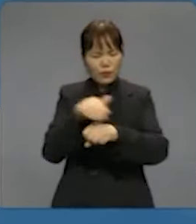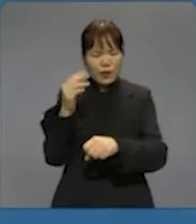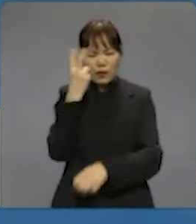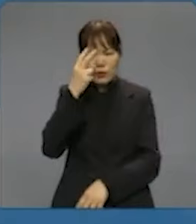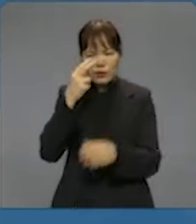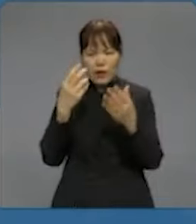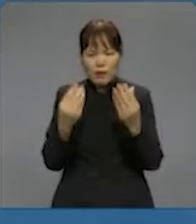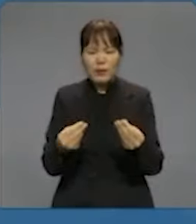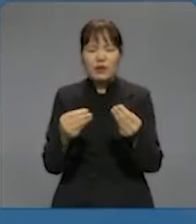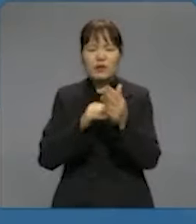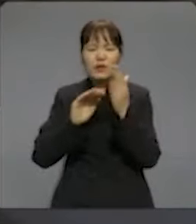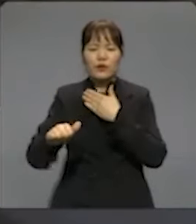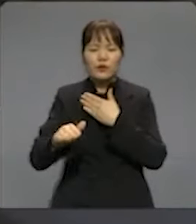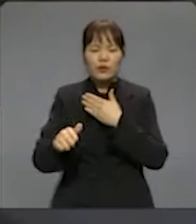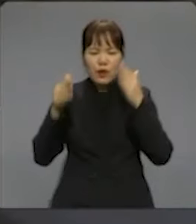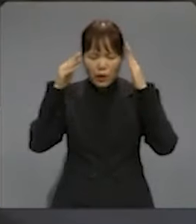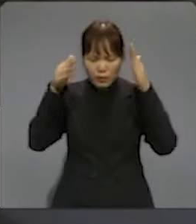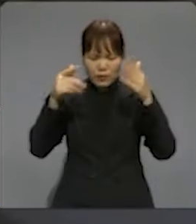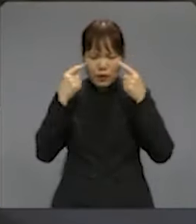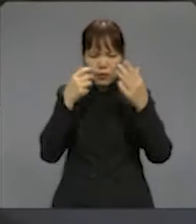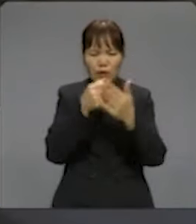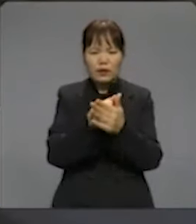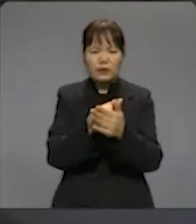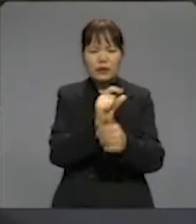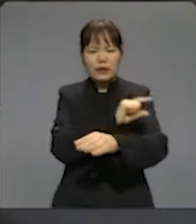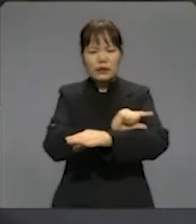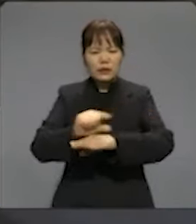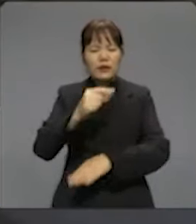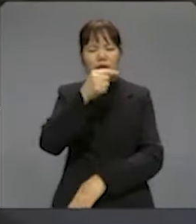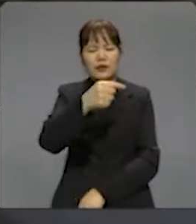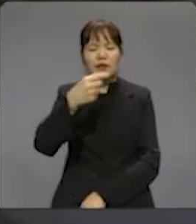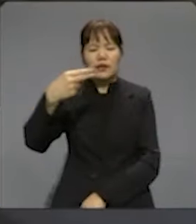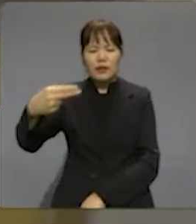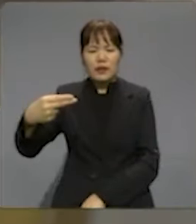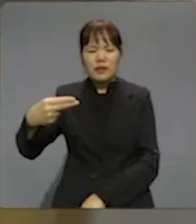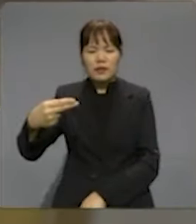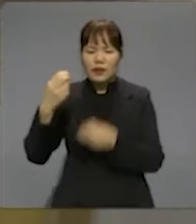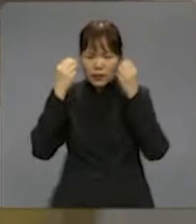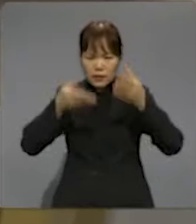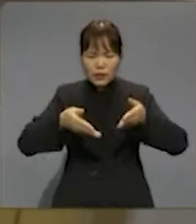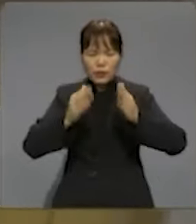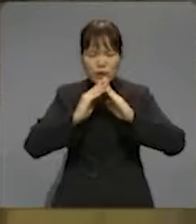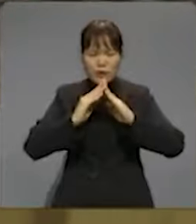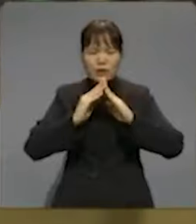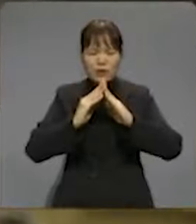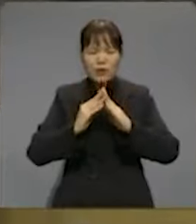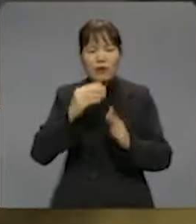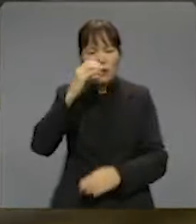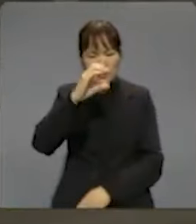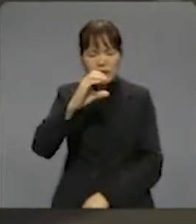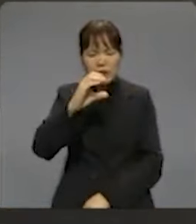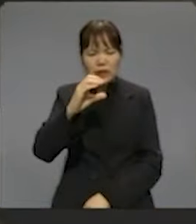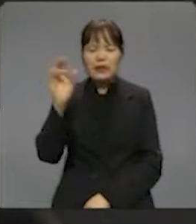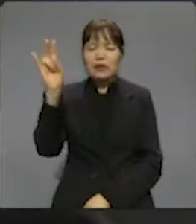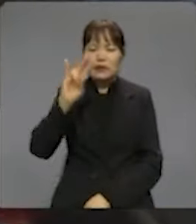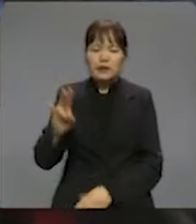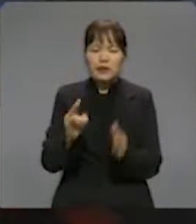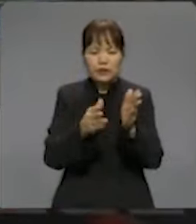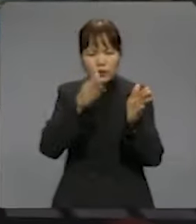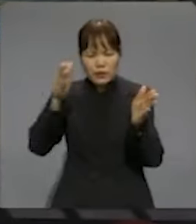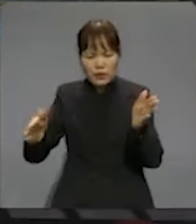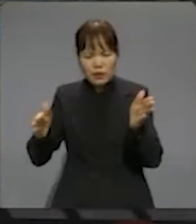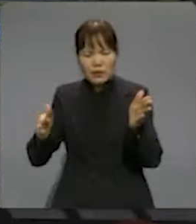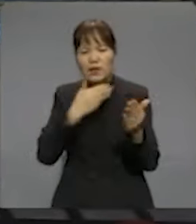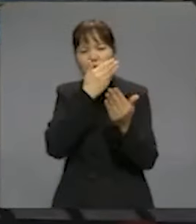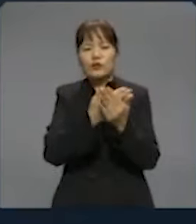용역을 마치고 노선안을 확정했습니다. GTX GH 노선을 신설하고 C노선은 시흥까지 연장하는